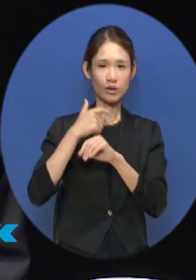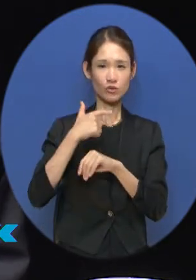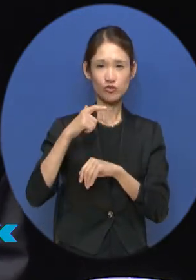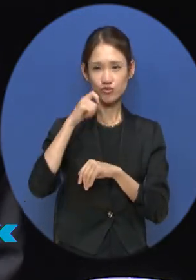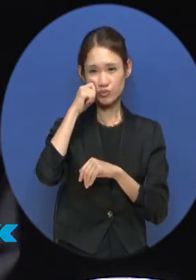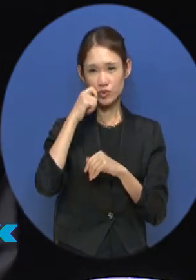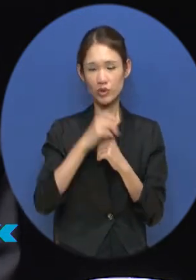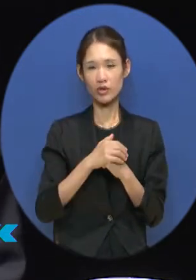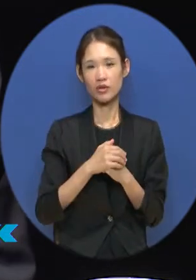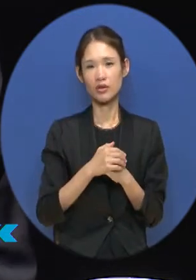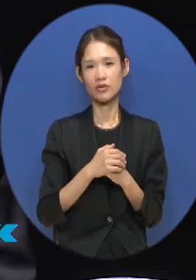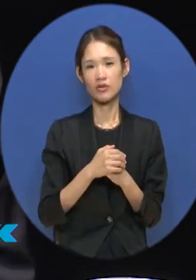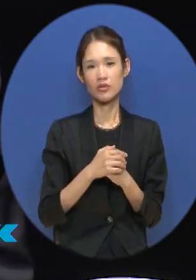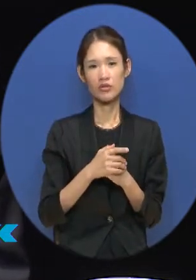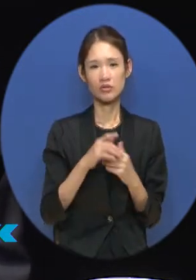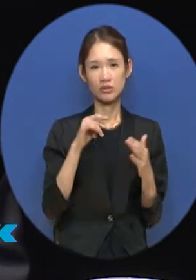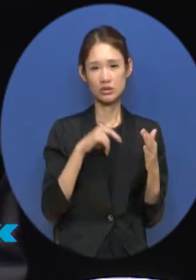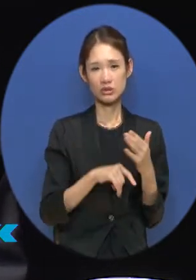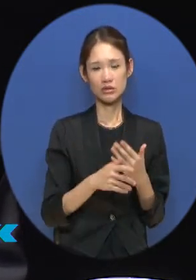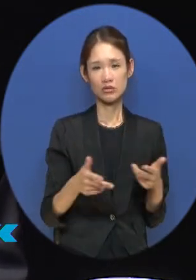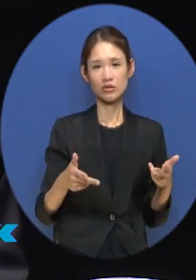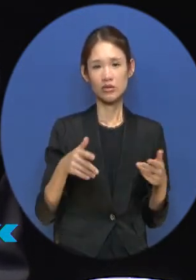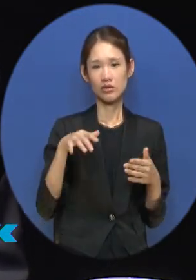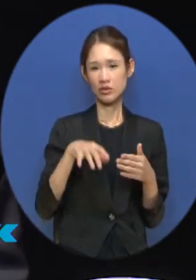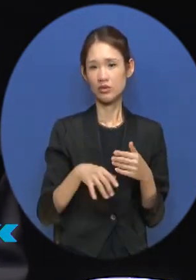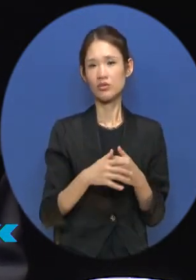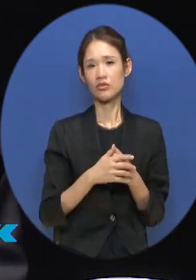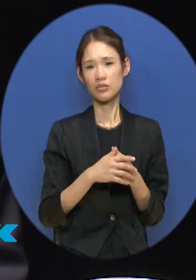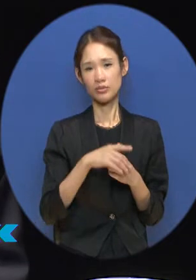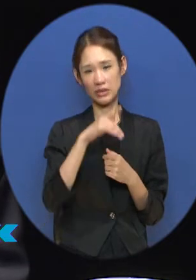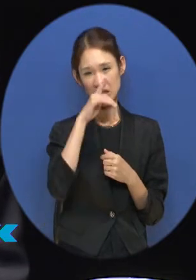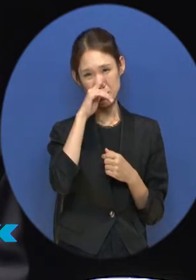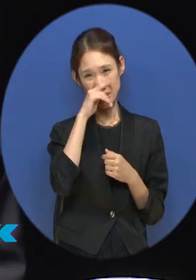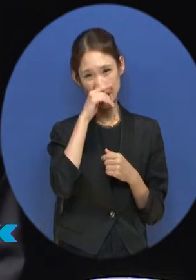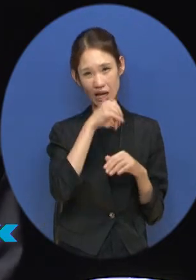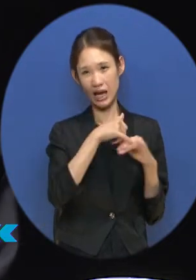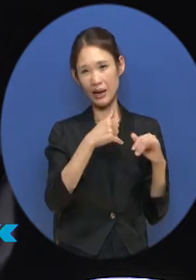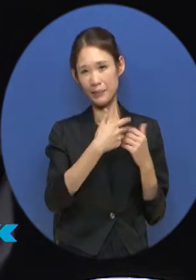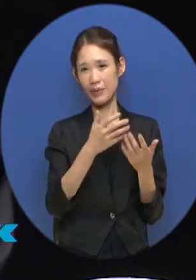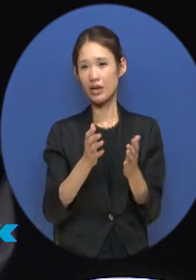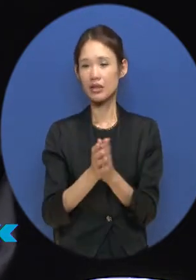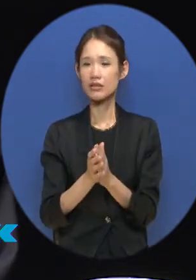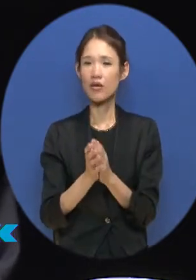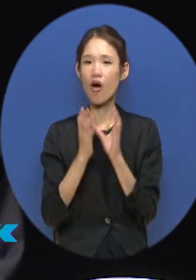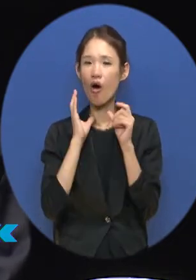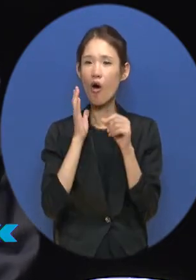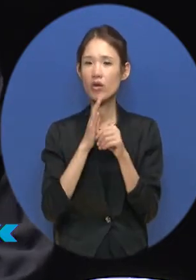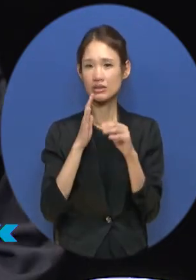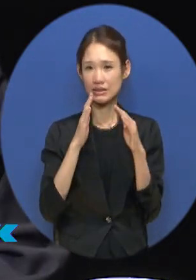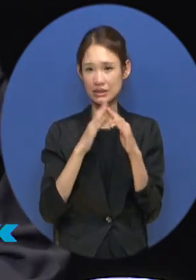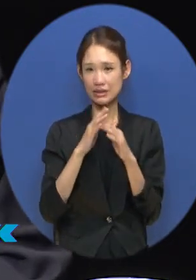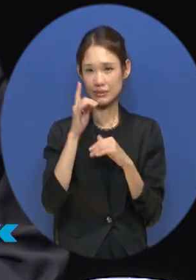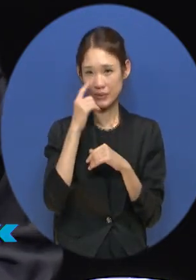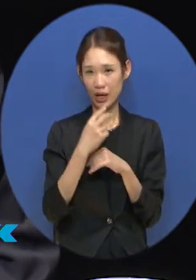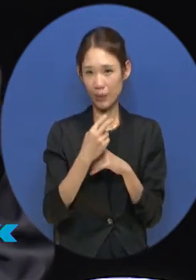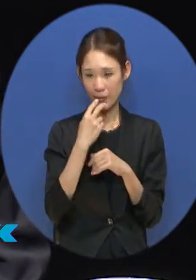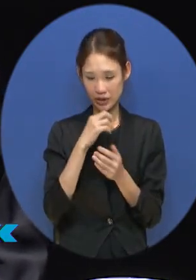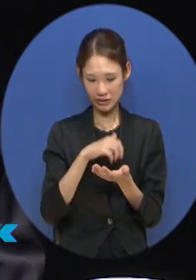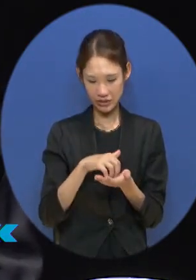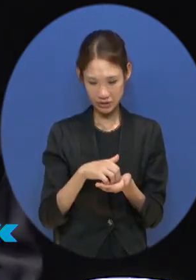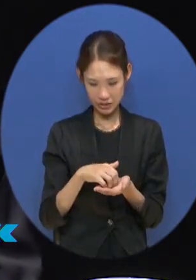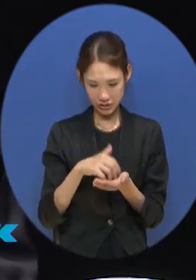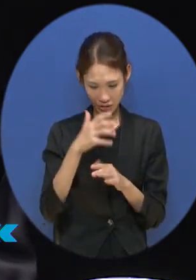같습니다. 그래서 이런 지하시설 민간군에 대해서는 제가 어린이집 미세먼지 측정 결과를 한번